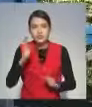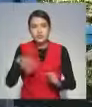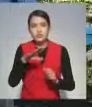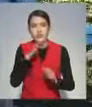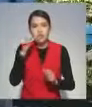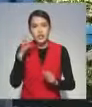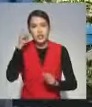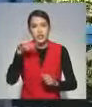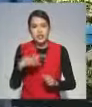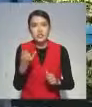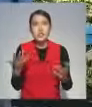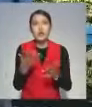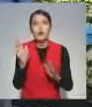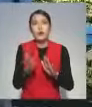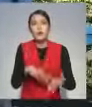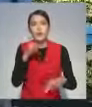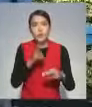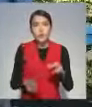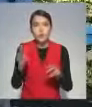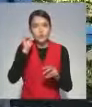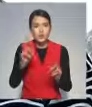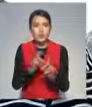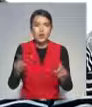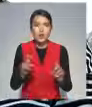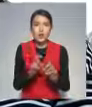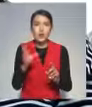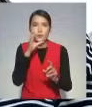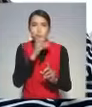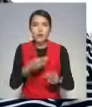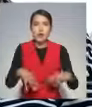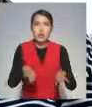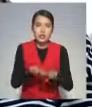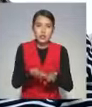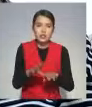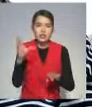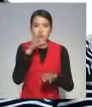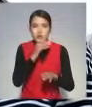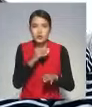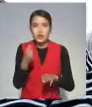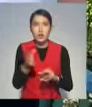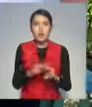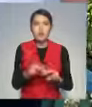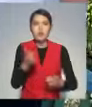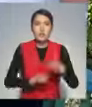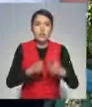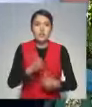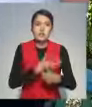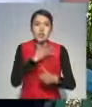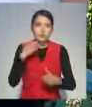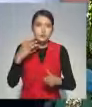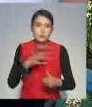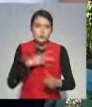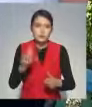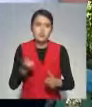Они узнали, что после окончания учебного года единственную школу в их микрорайоне закроют. У Оксаны Гончаренко двое детей окончили